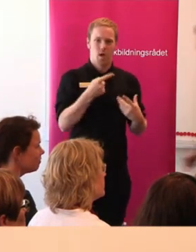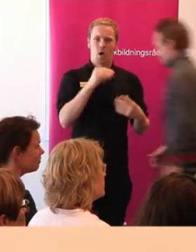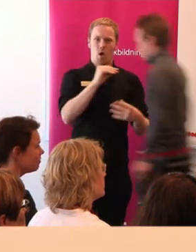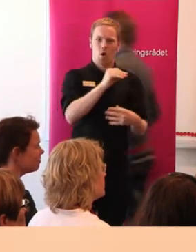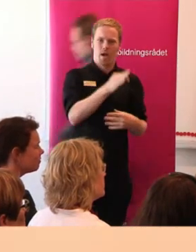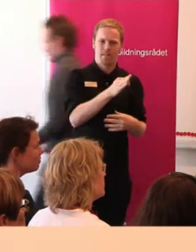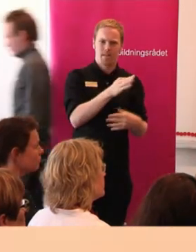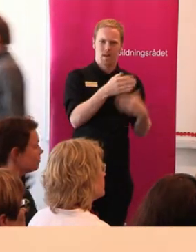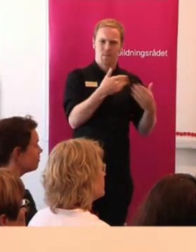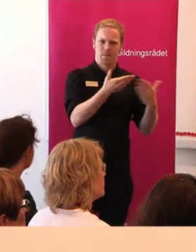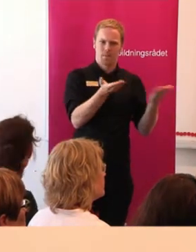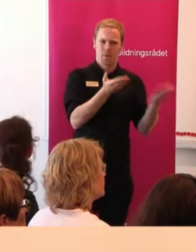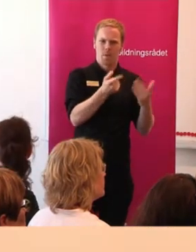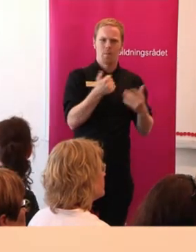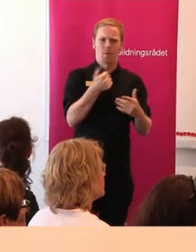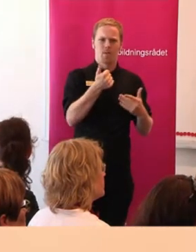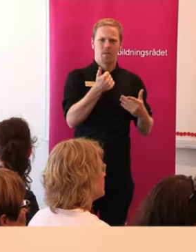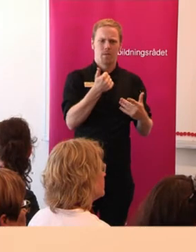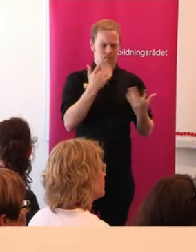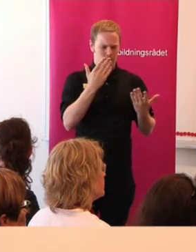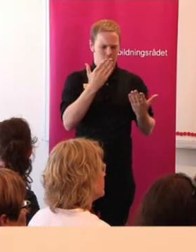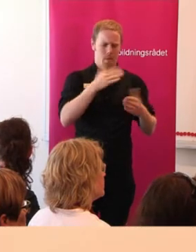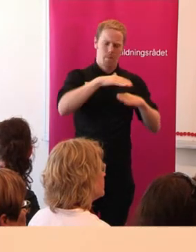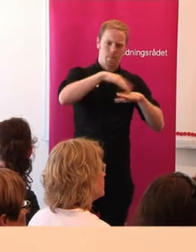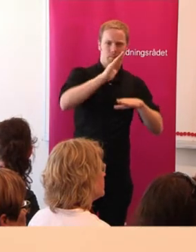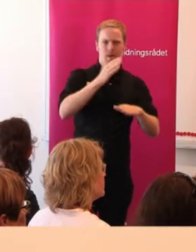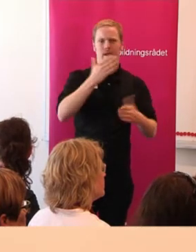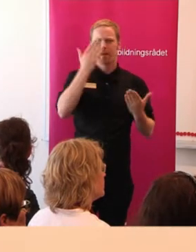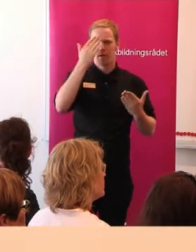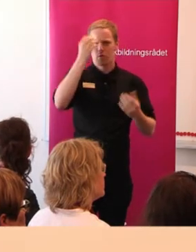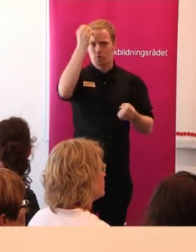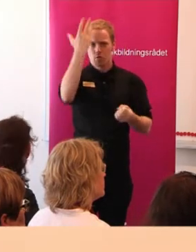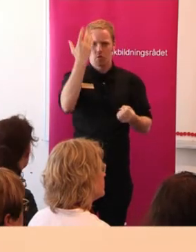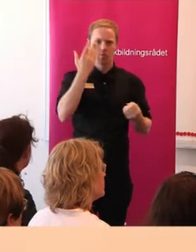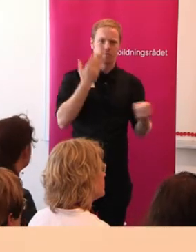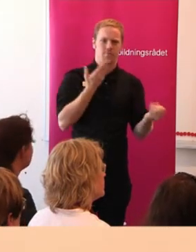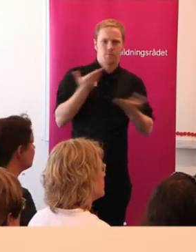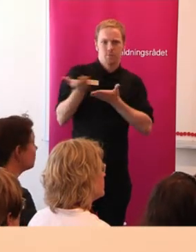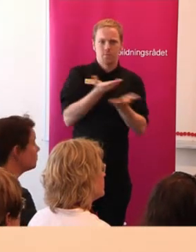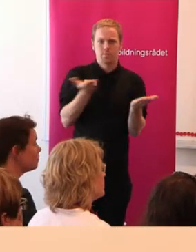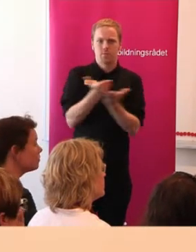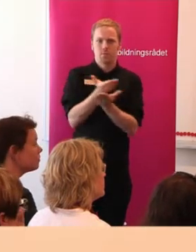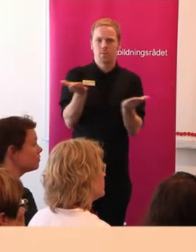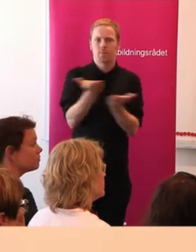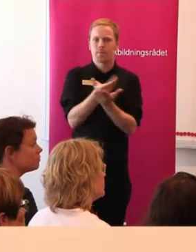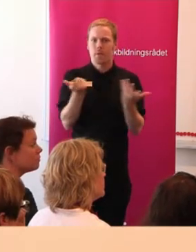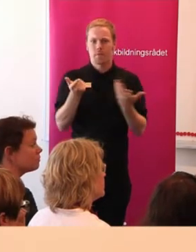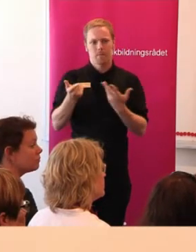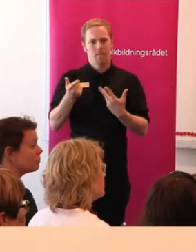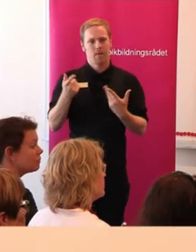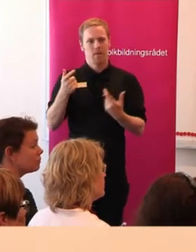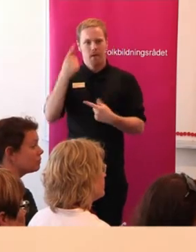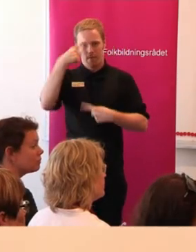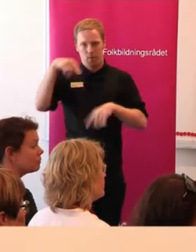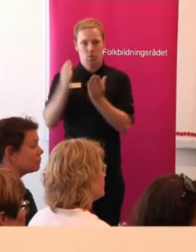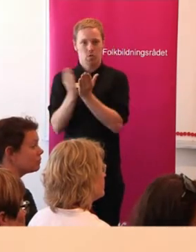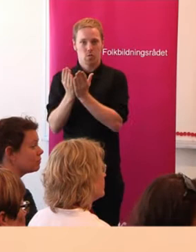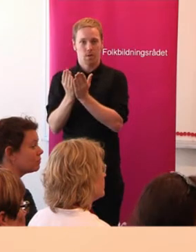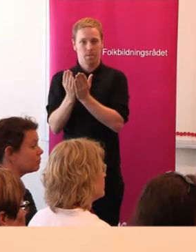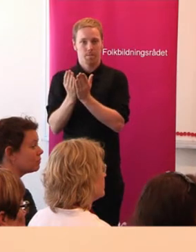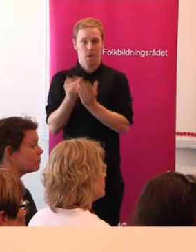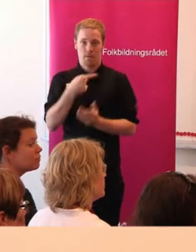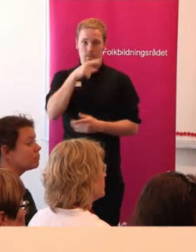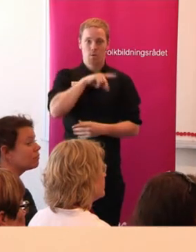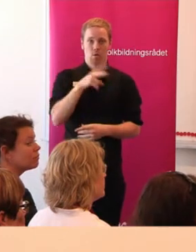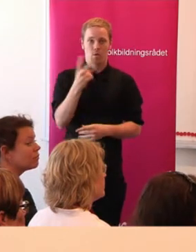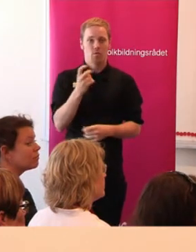kan tillsammans med folkhögskolorna presentera de här kurserna på ett bättre sätt. 2011 så lyckades vi inte fylla alla platser.